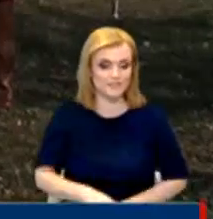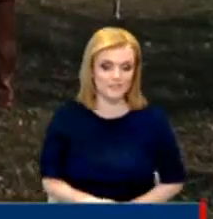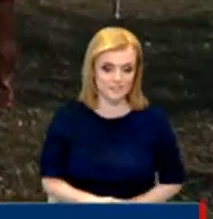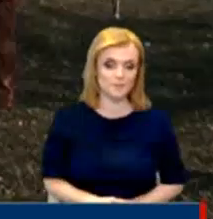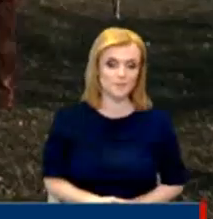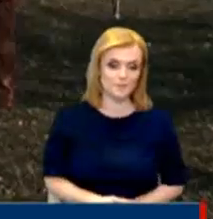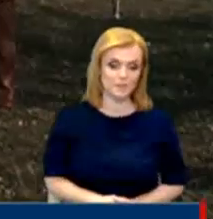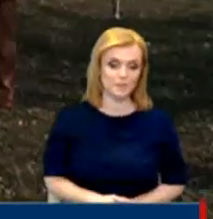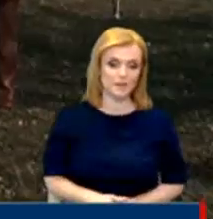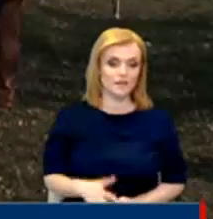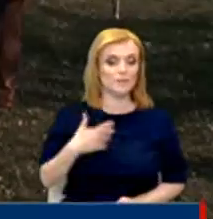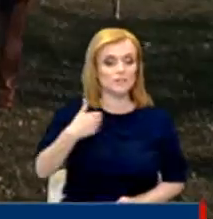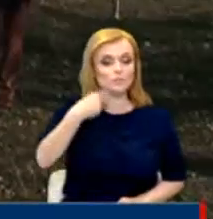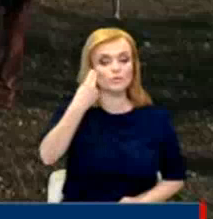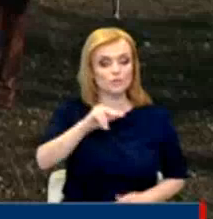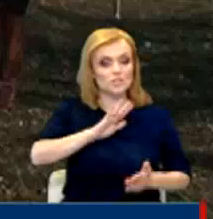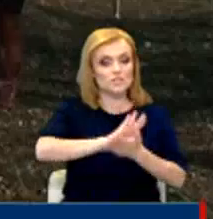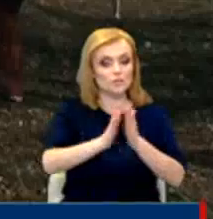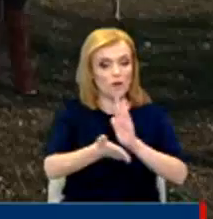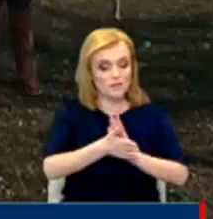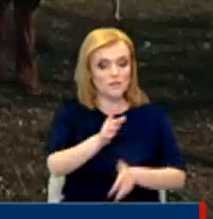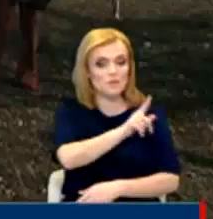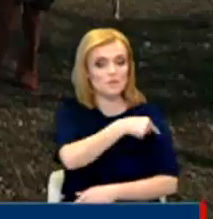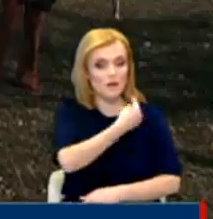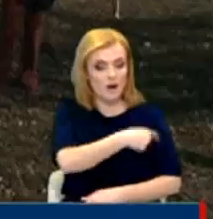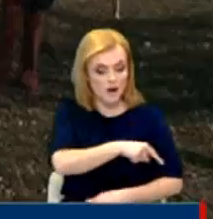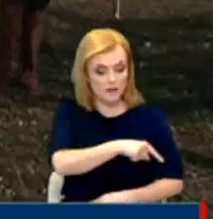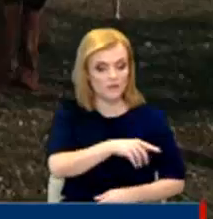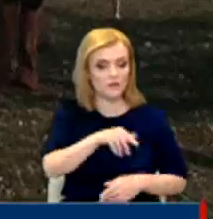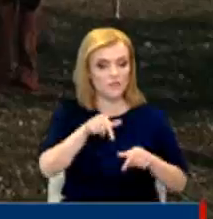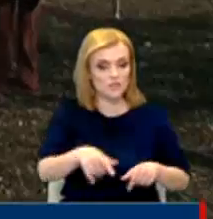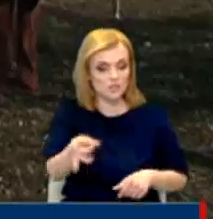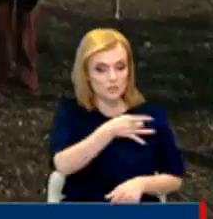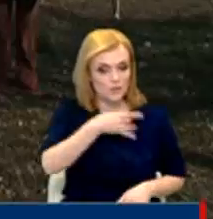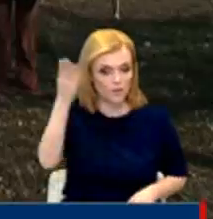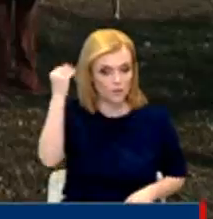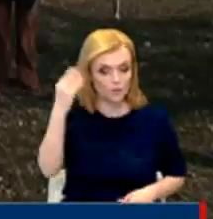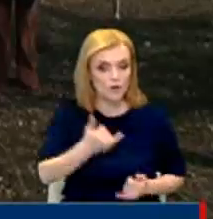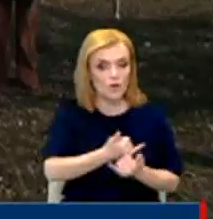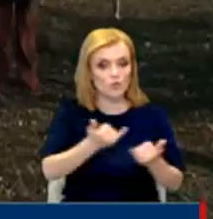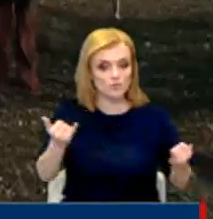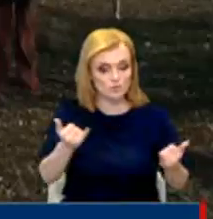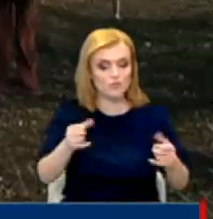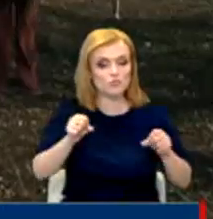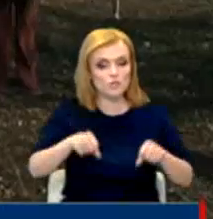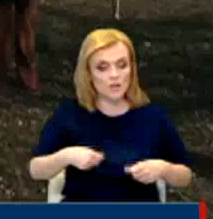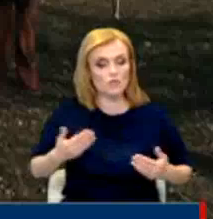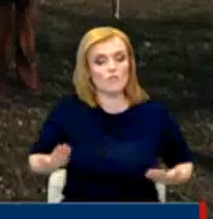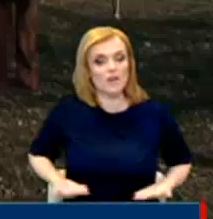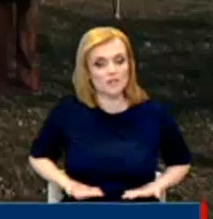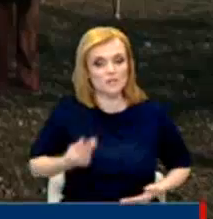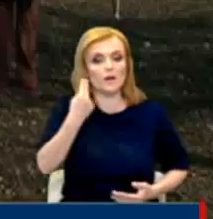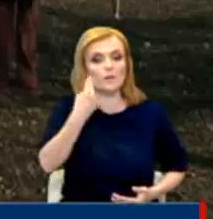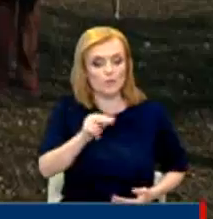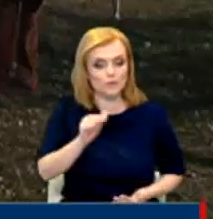bunătățirea situației medicale care este acum la noi în Republica Moldova, să oferim o șansă, o viață mai